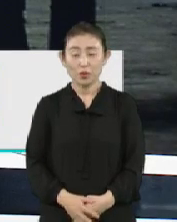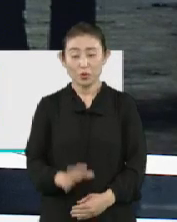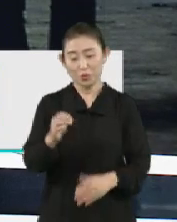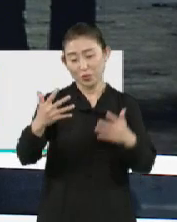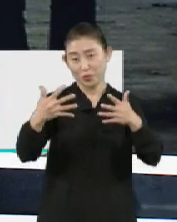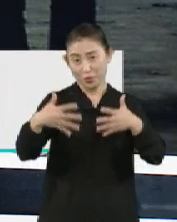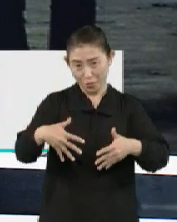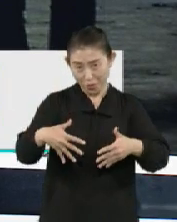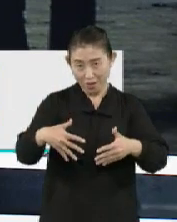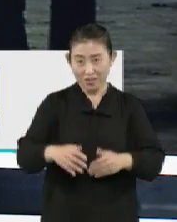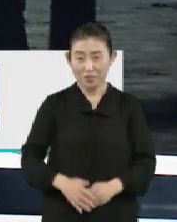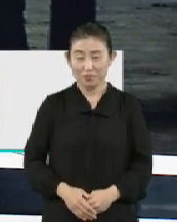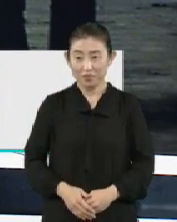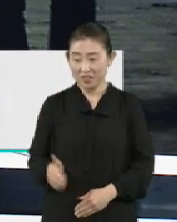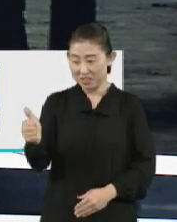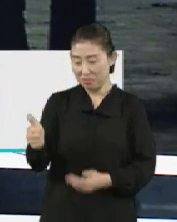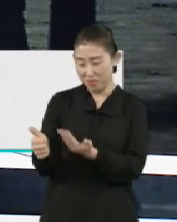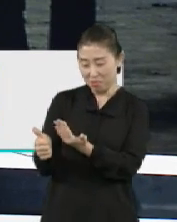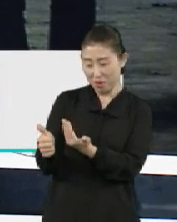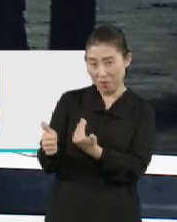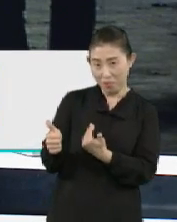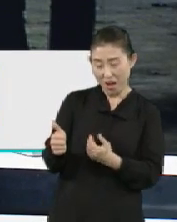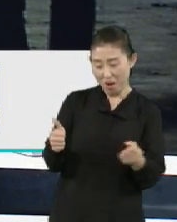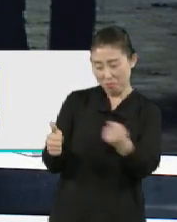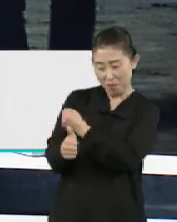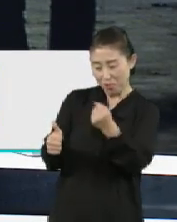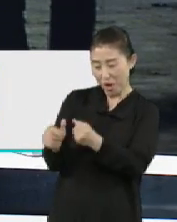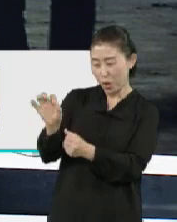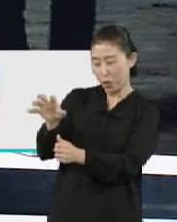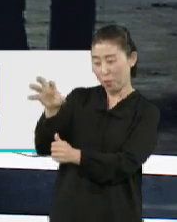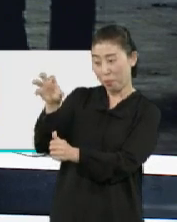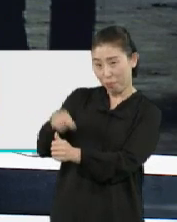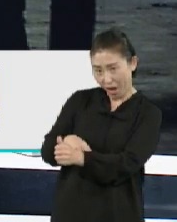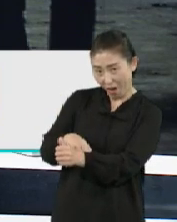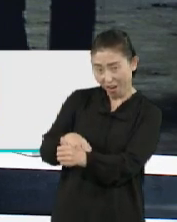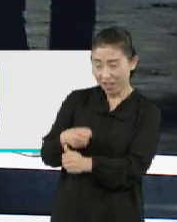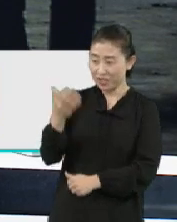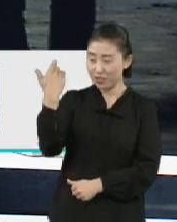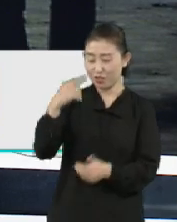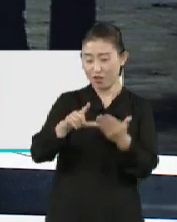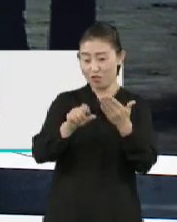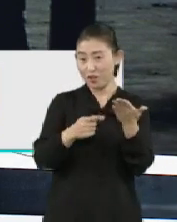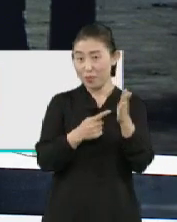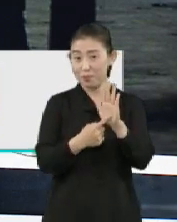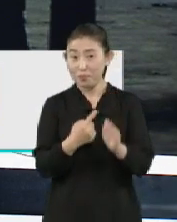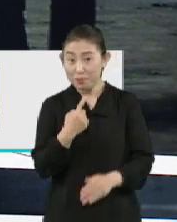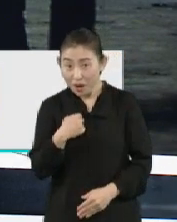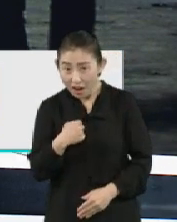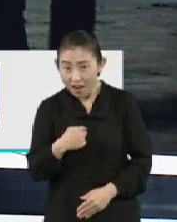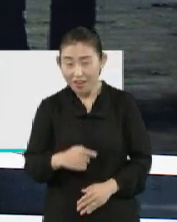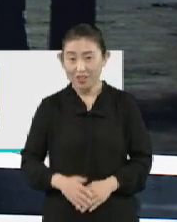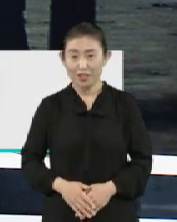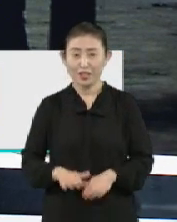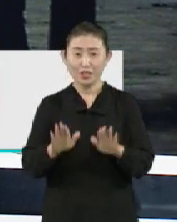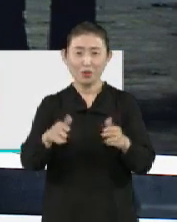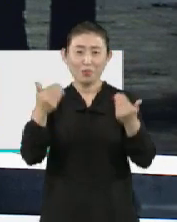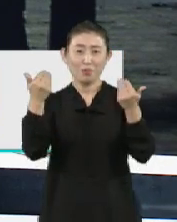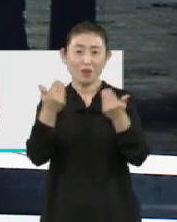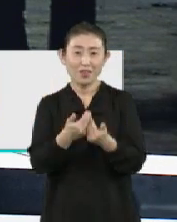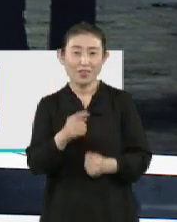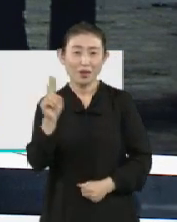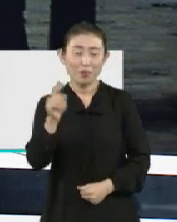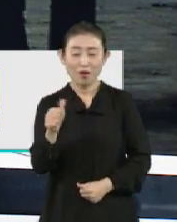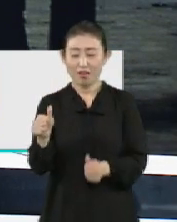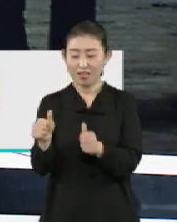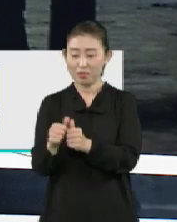조건 만남을 빙자해 상대방을 폭행하고 돈을 빼앗은 일당의 소식 지난 9월에 전해드린 바 있죠. 이번에는